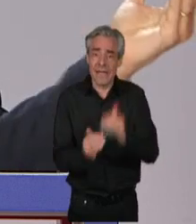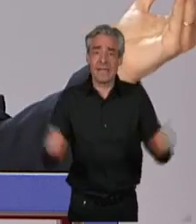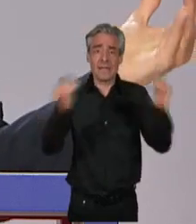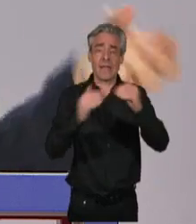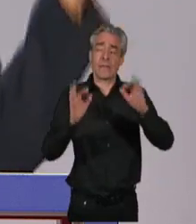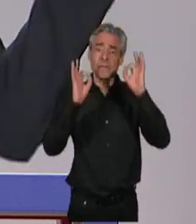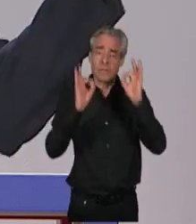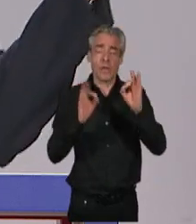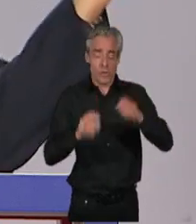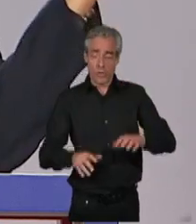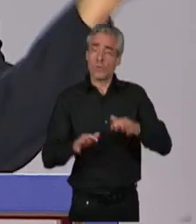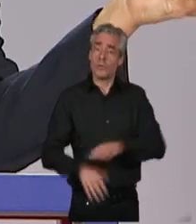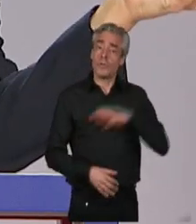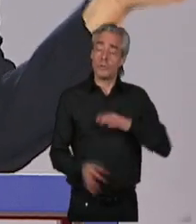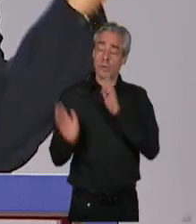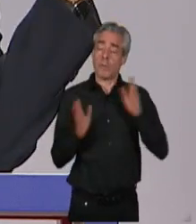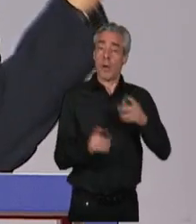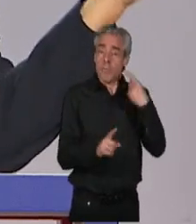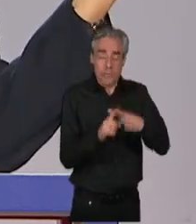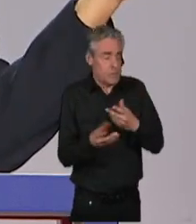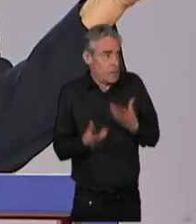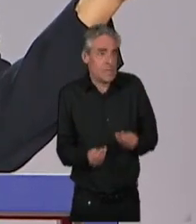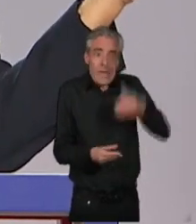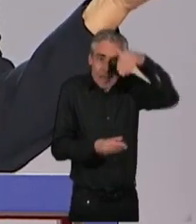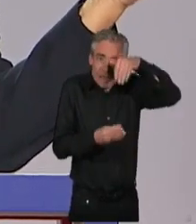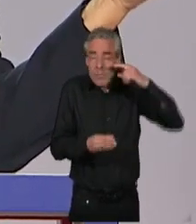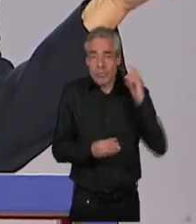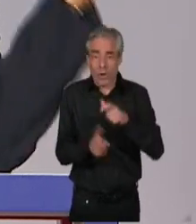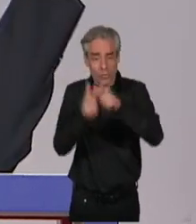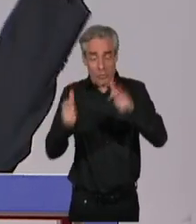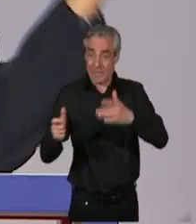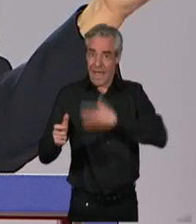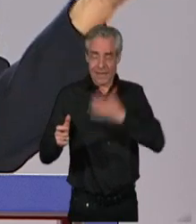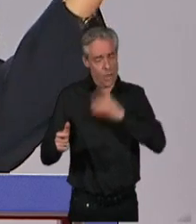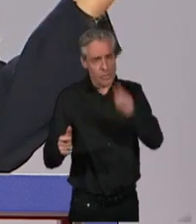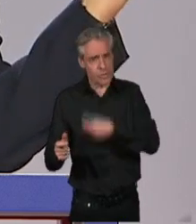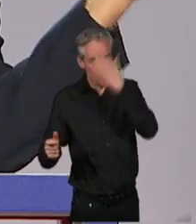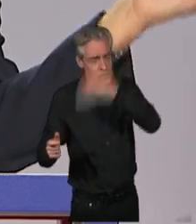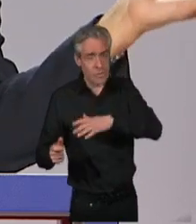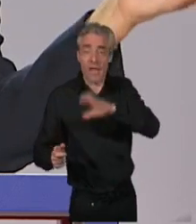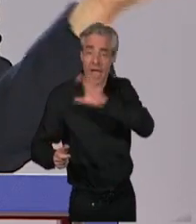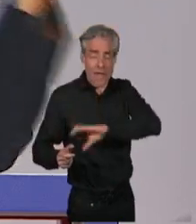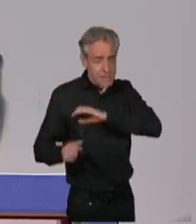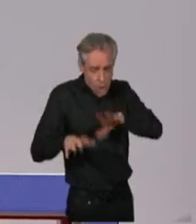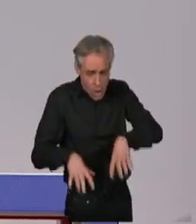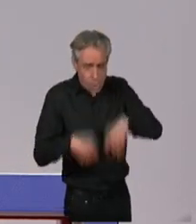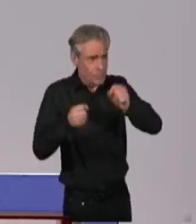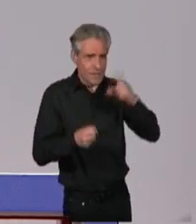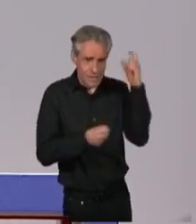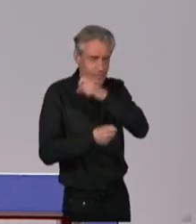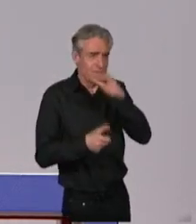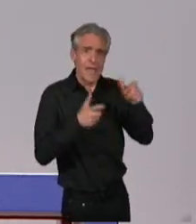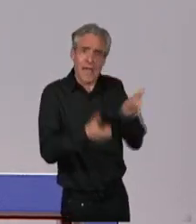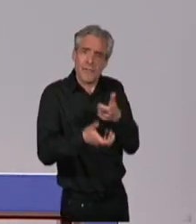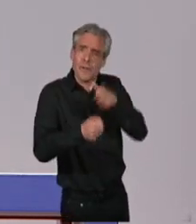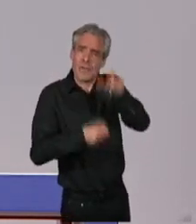de dignité. Et plus encore, c'est dans l'intérêt des entreprises. Elles le savent, elles cherchent à recruter, elles cherchent à fidéliser